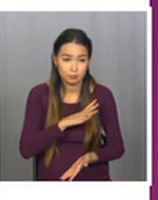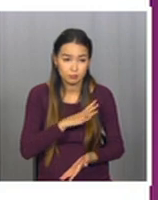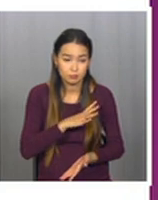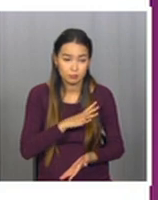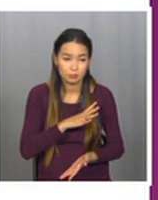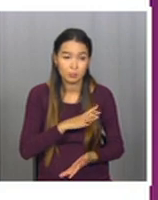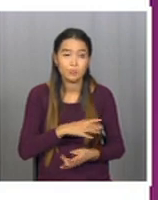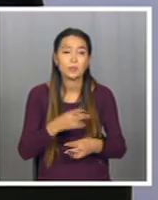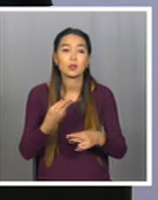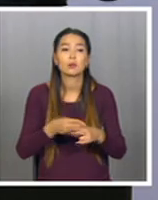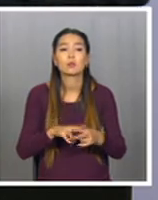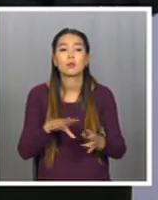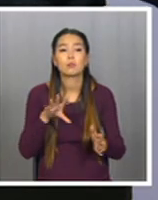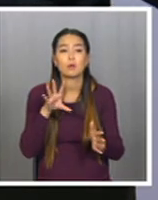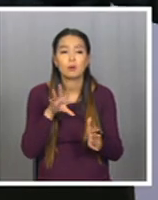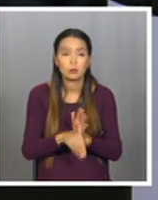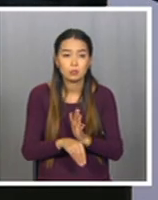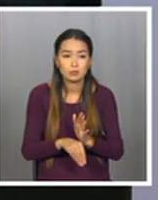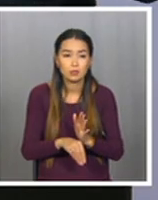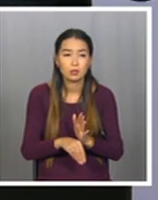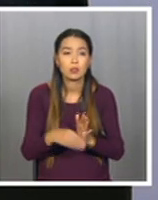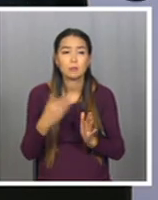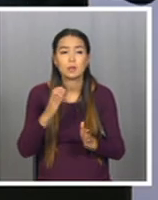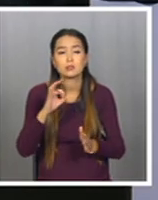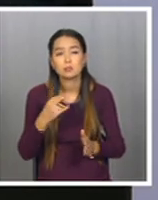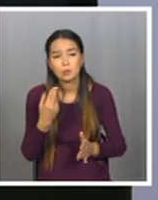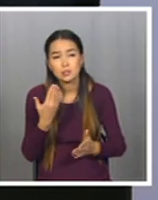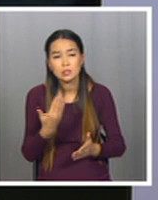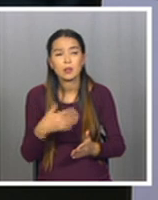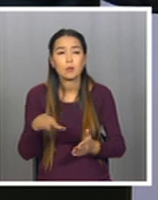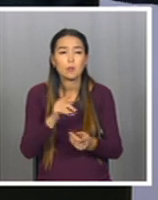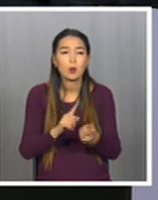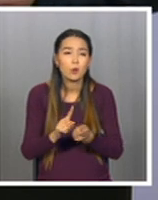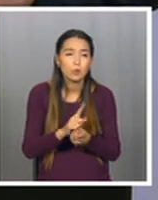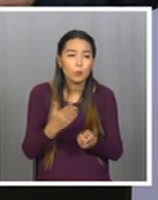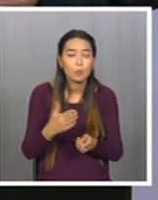Сонымен қоса кеңес үкіметінде социалистік модельде қалыптасқан